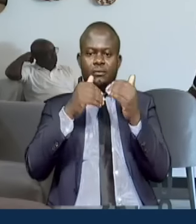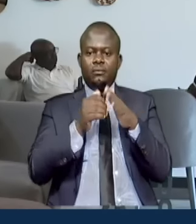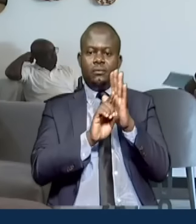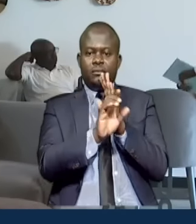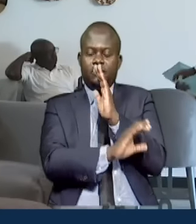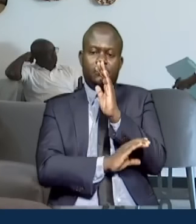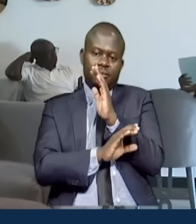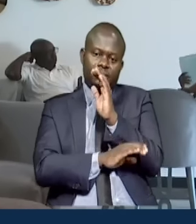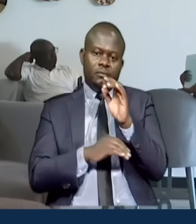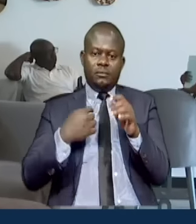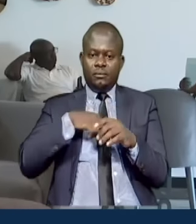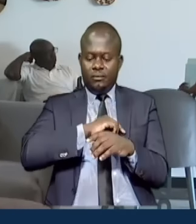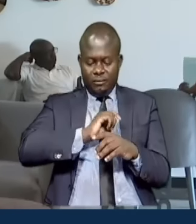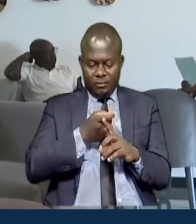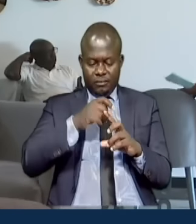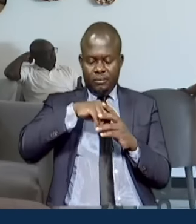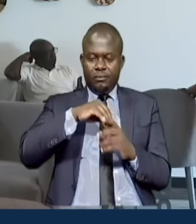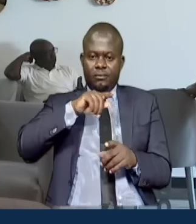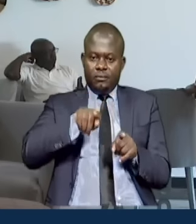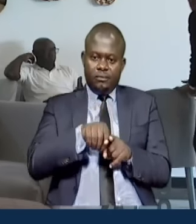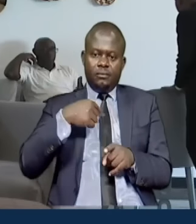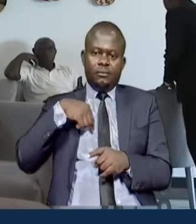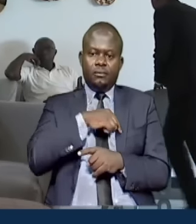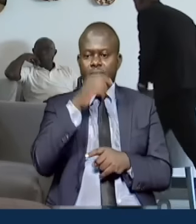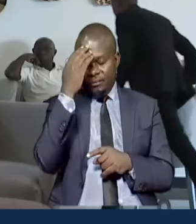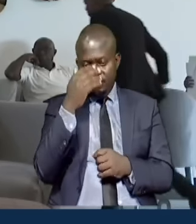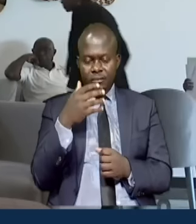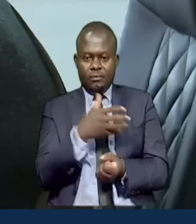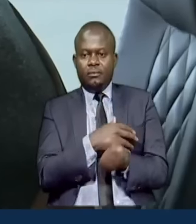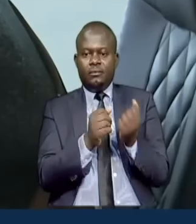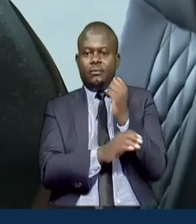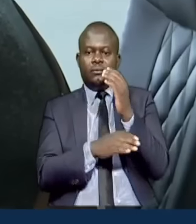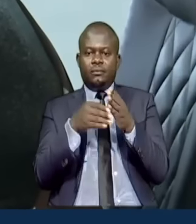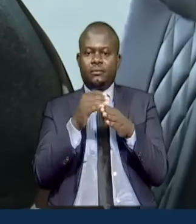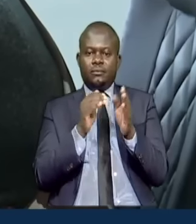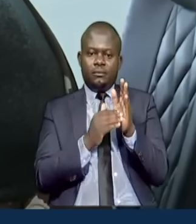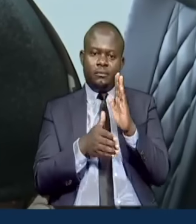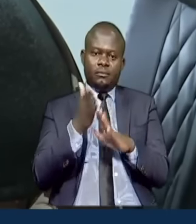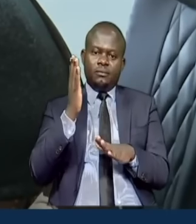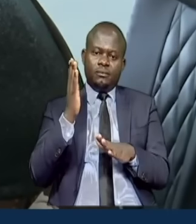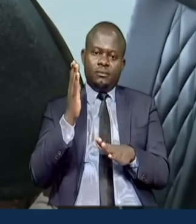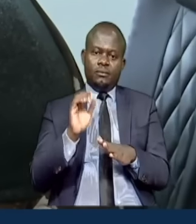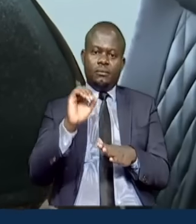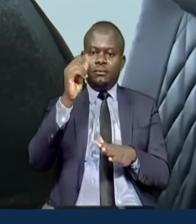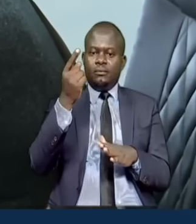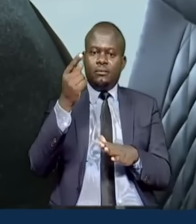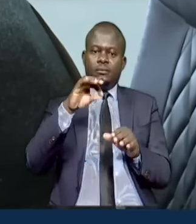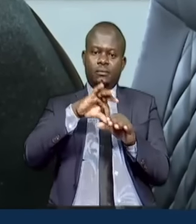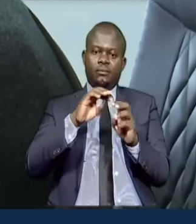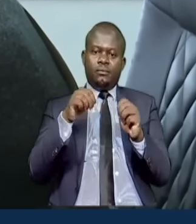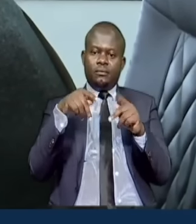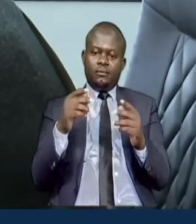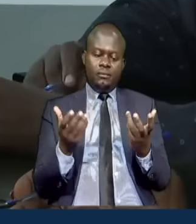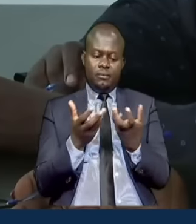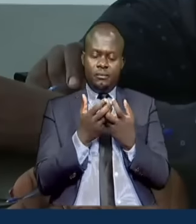ry'igihugu ari twe biturutse nk'urubyiruko cyane ko turi imbaraga z'igihugu zubaka kandi vuba nubwa mbere amatora y'abadepite agiye